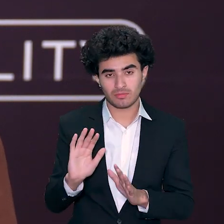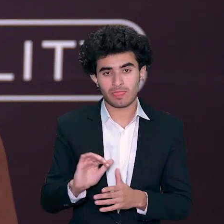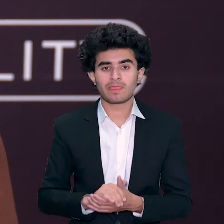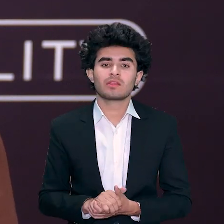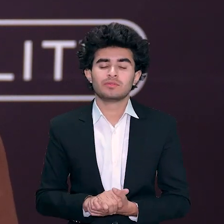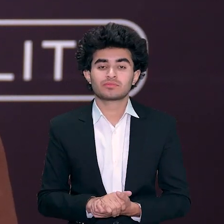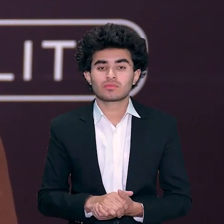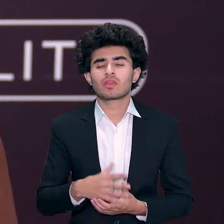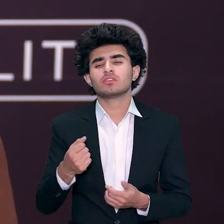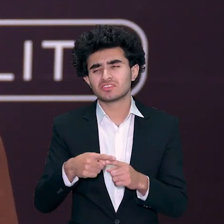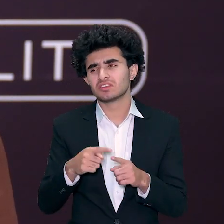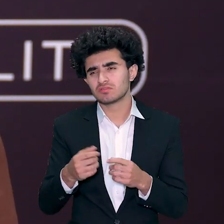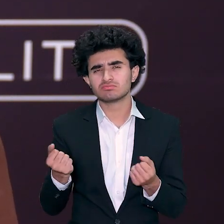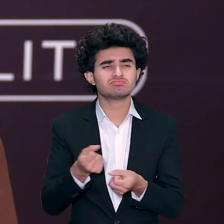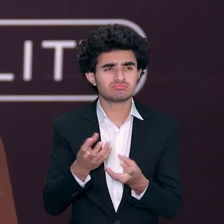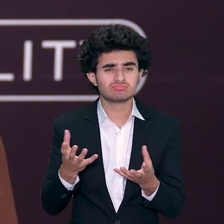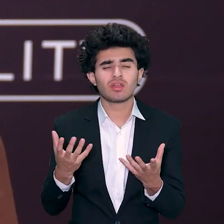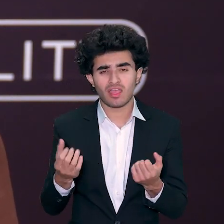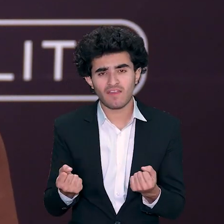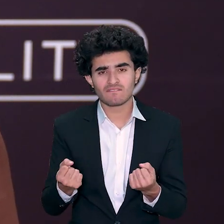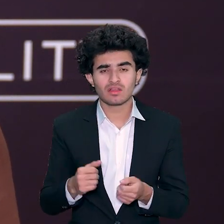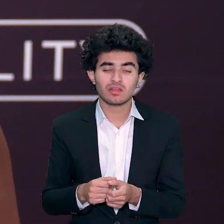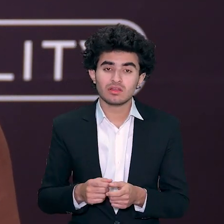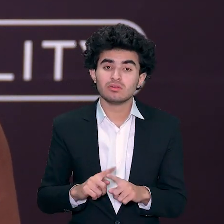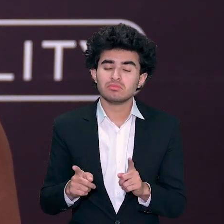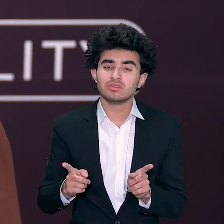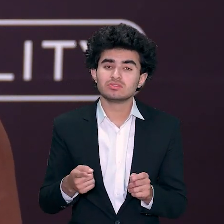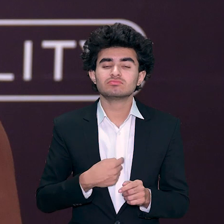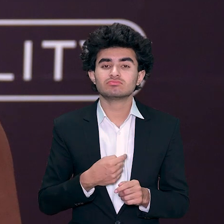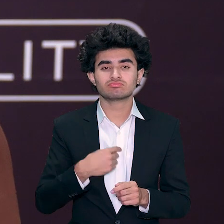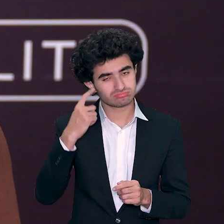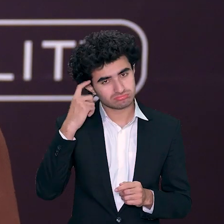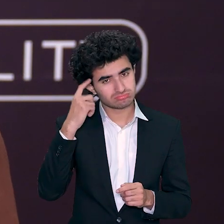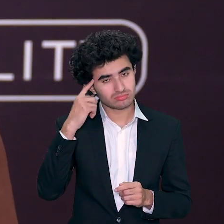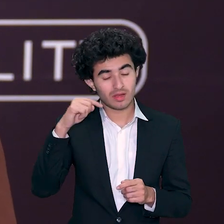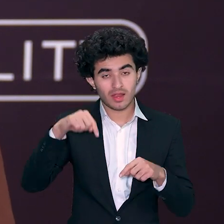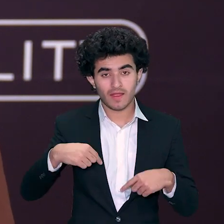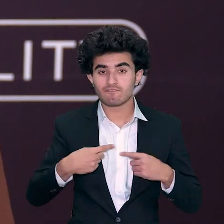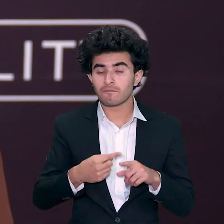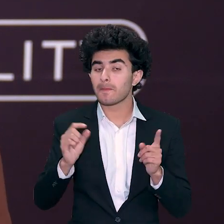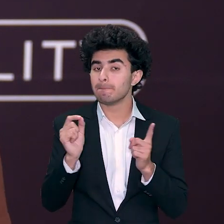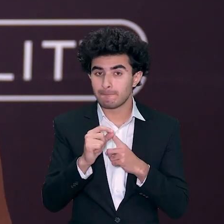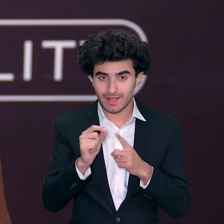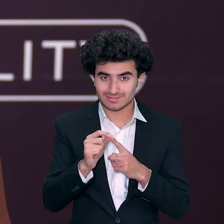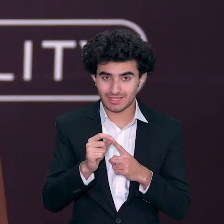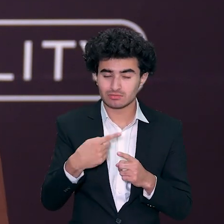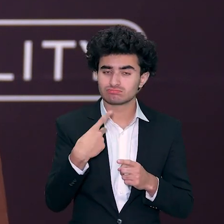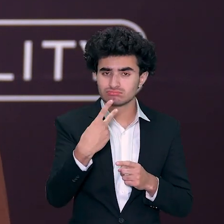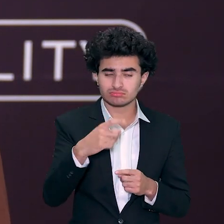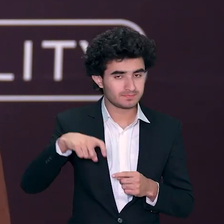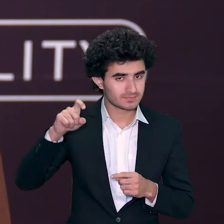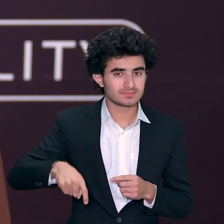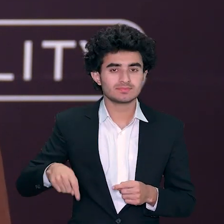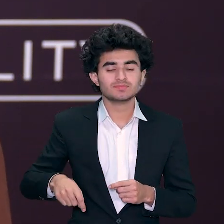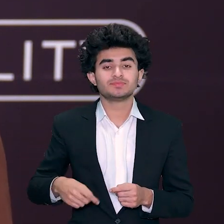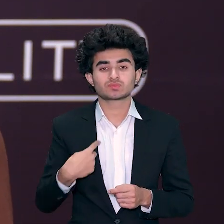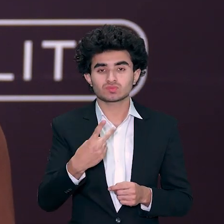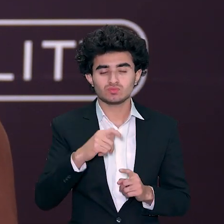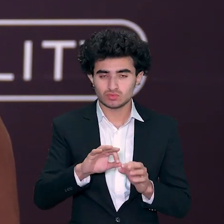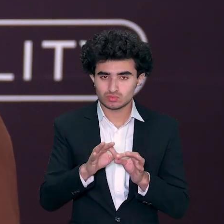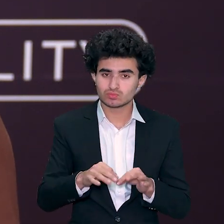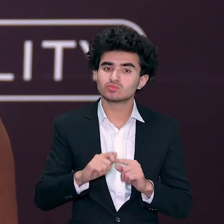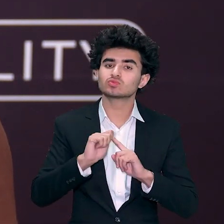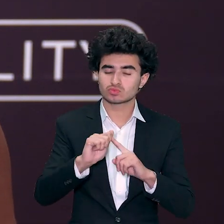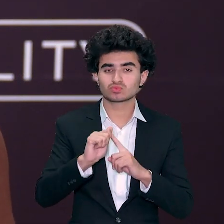ایڈ ورلڈ میڈیکل کالج سے بھی ایوارڈ ملا تھا. تو اور بھی کافی ساری اس طرح کی چیزیں ہوئیں.